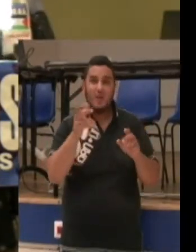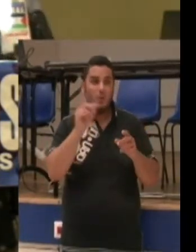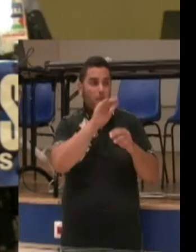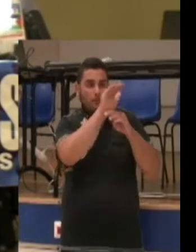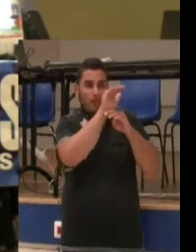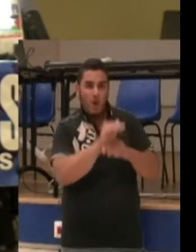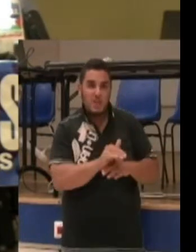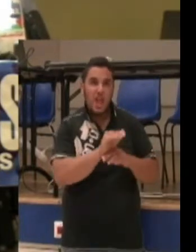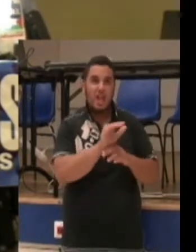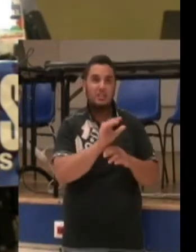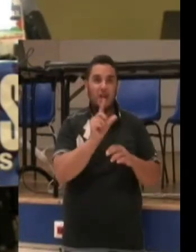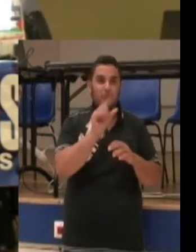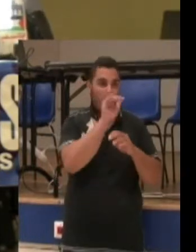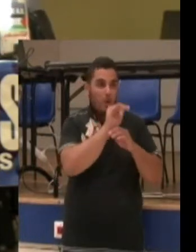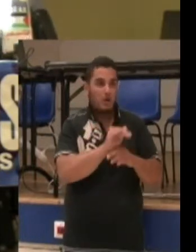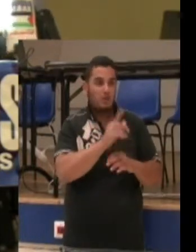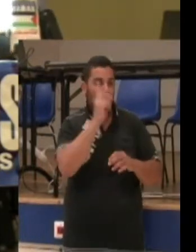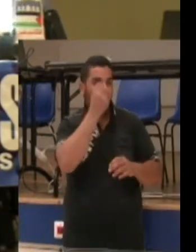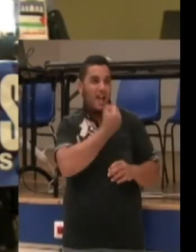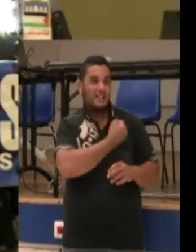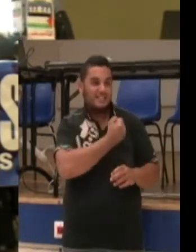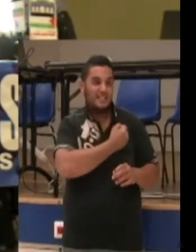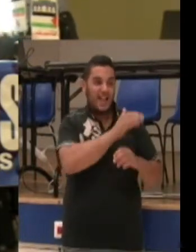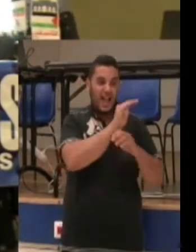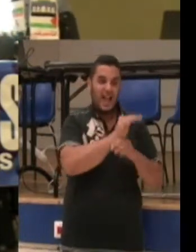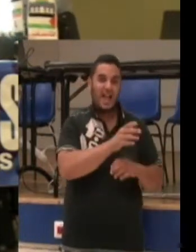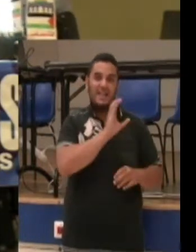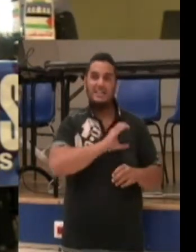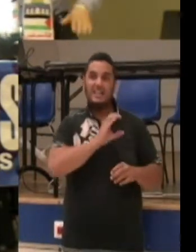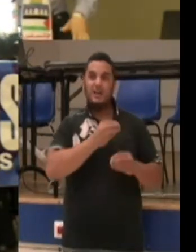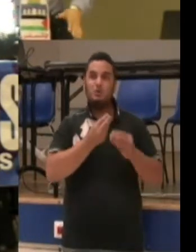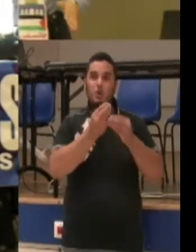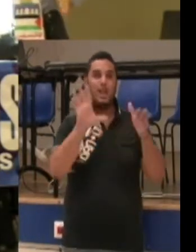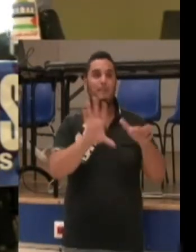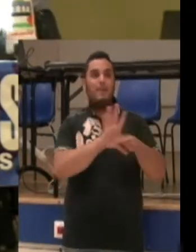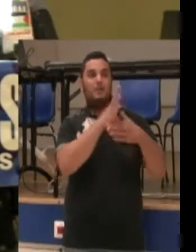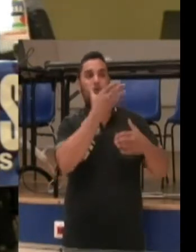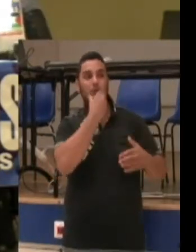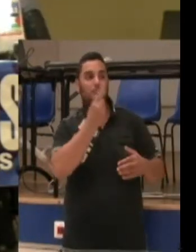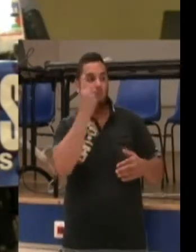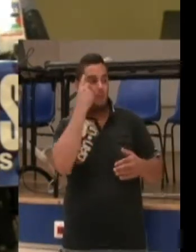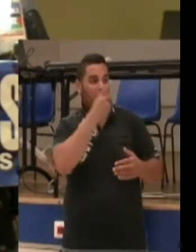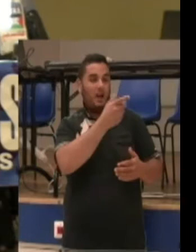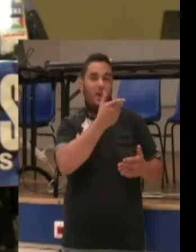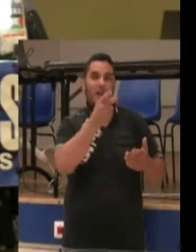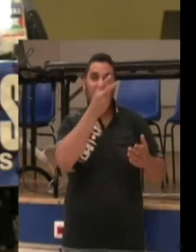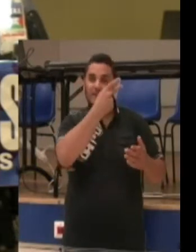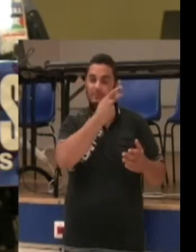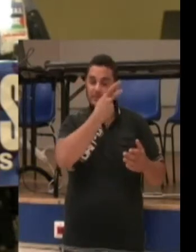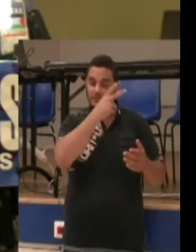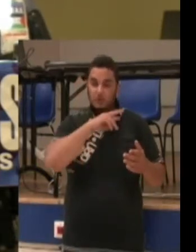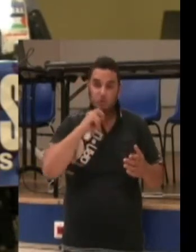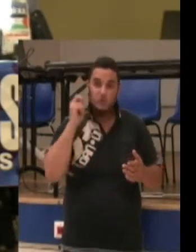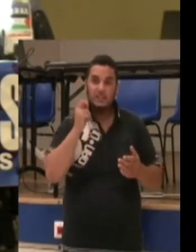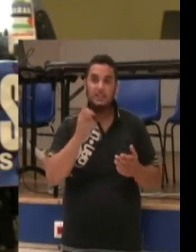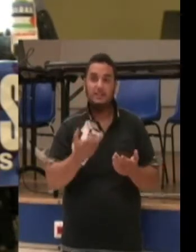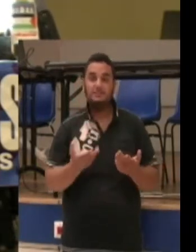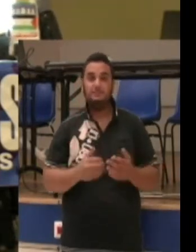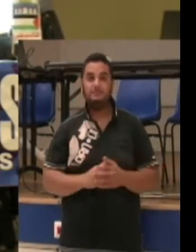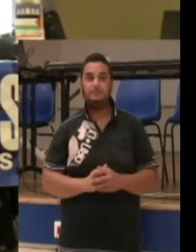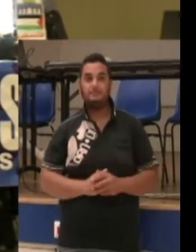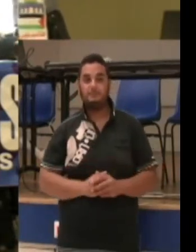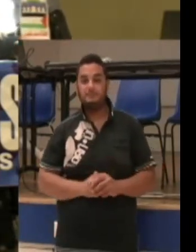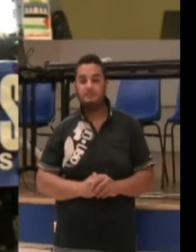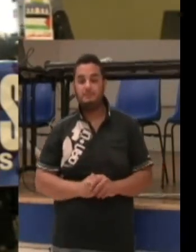l'ennemi, en quelque sorte, l'agresseur, essayent de donner raison à l'agresseur. L'agressé, et il a